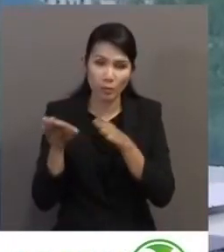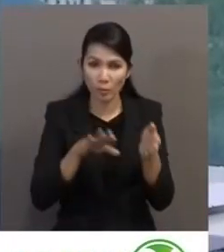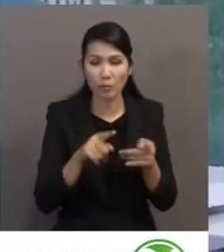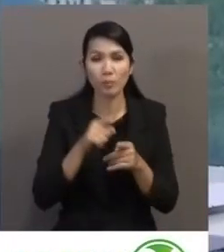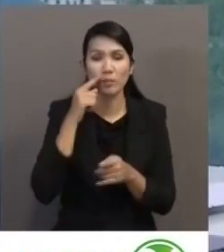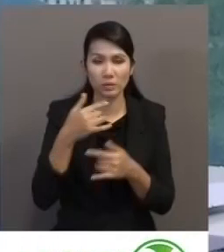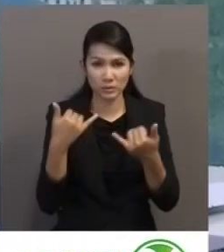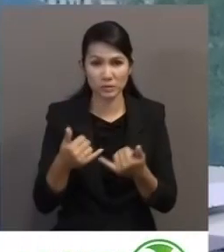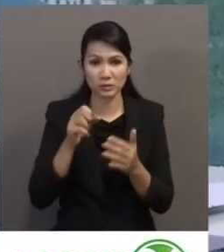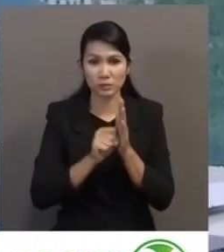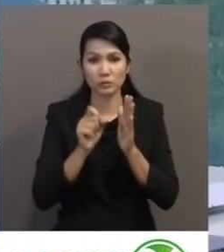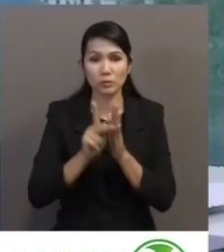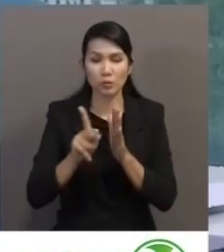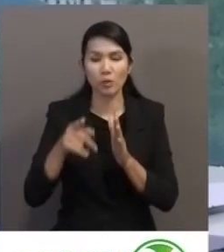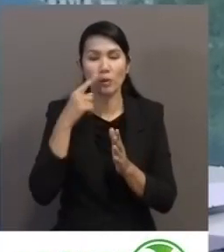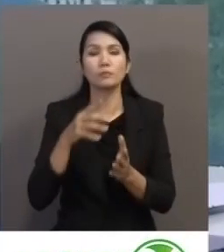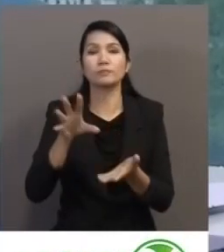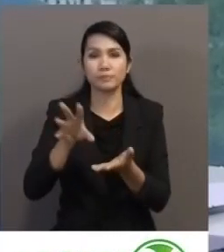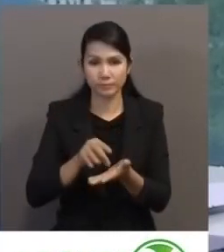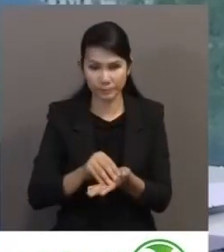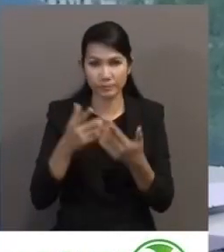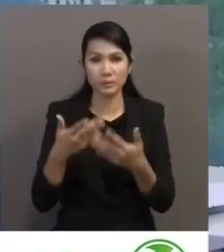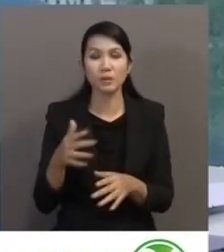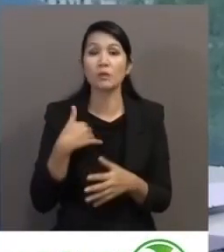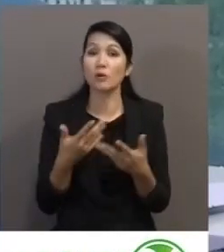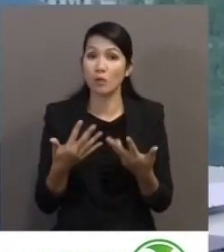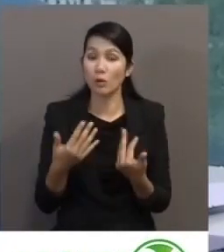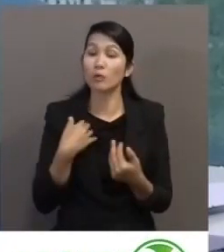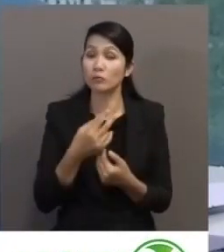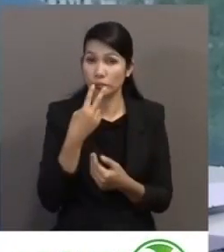แต่ว่าตอนนี้ก็มีนายอำเภอที่เขารับเรื่องไปแล้วล่ะค่ะ เดี๋ยวรอติดตามความเคลื่อนไหวเรื่องนี้กันด้วยนะคะ